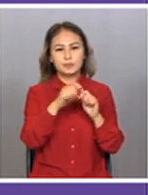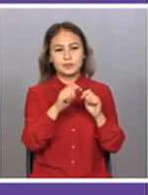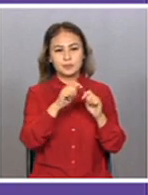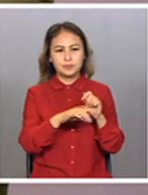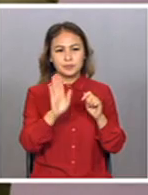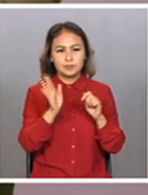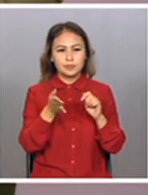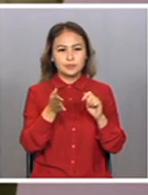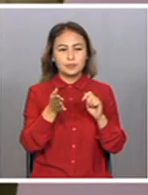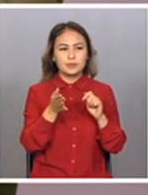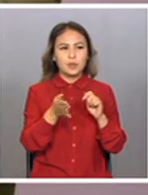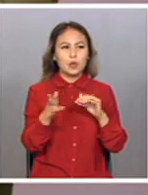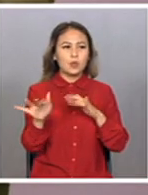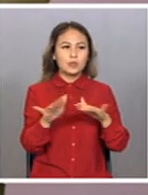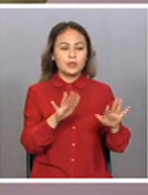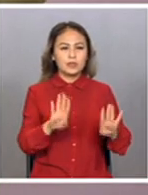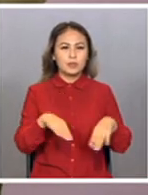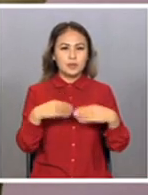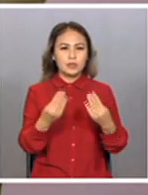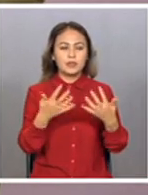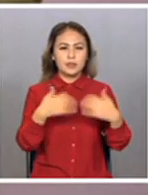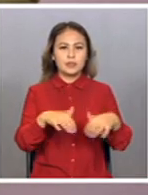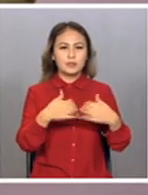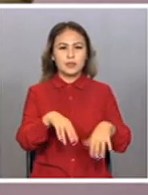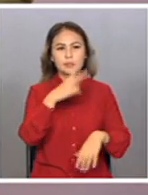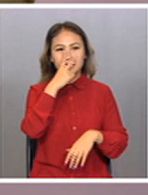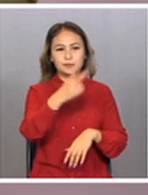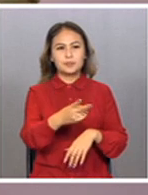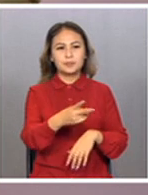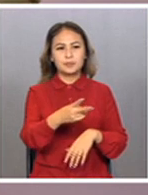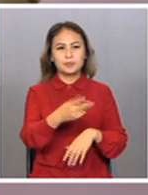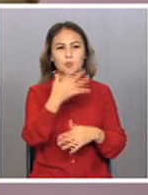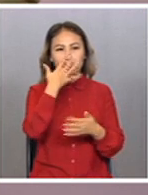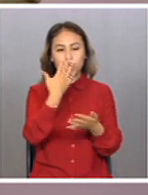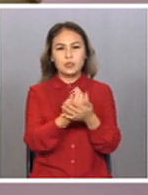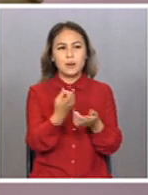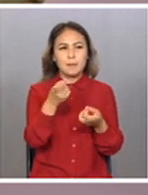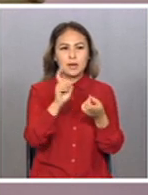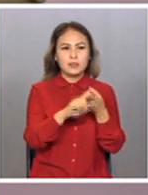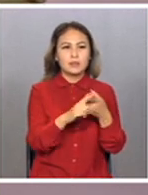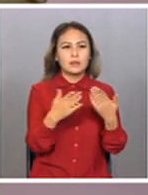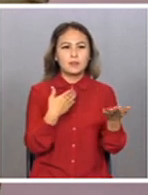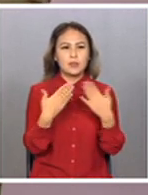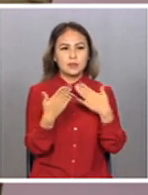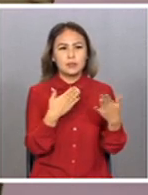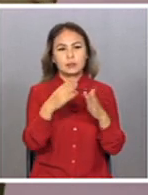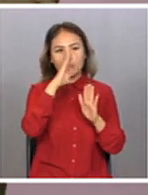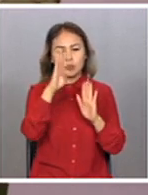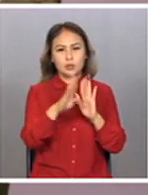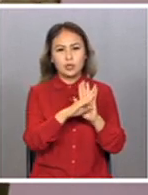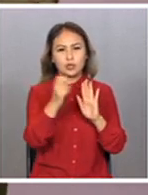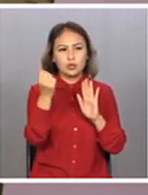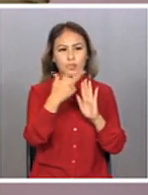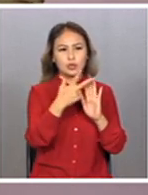қортындылайсыңдар. Қозғалысқа берілген есептерді қарастырғанда, өзара байланысты және тәуелді үш